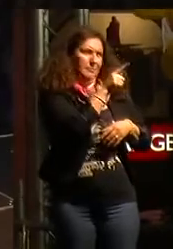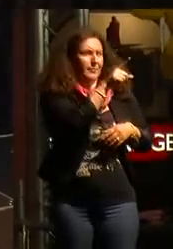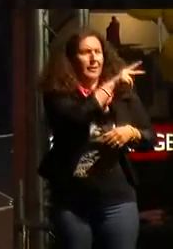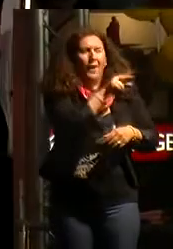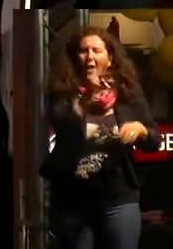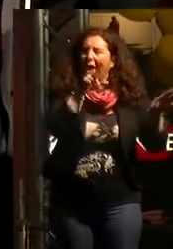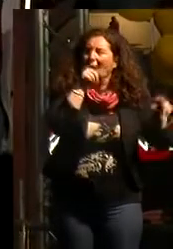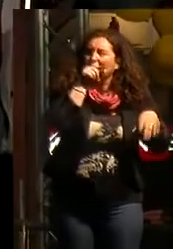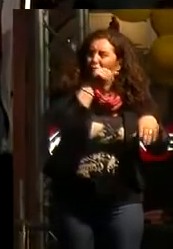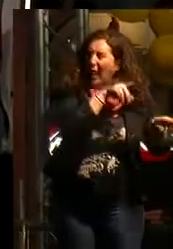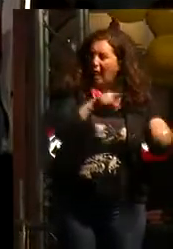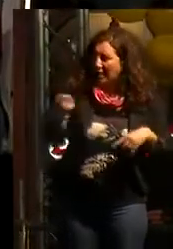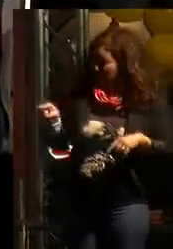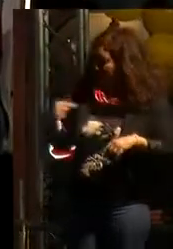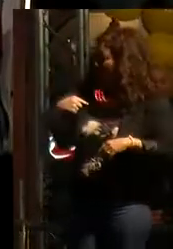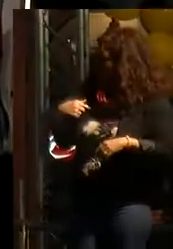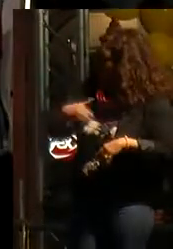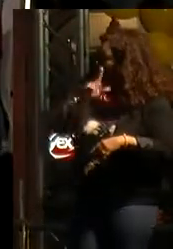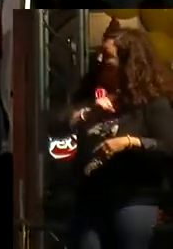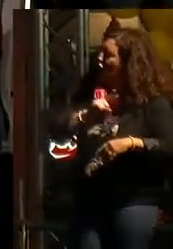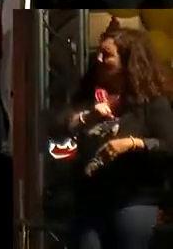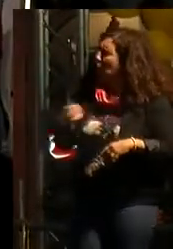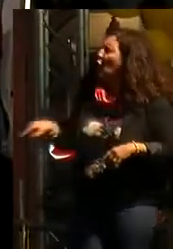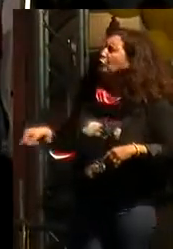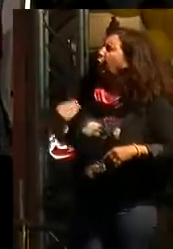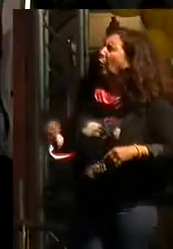io vado a fare la mia parte, tu? E allora